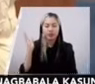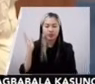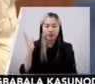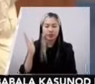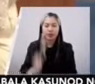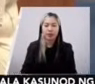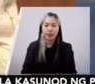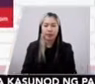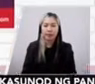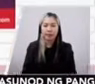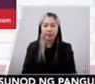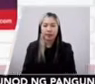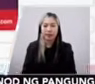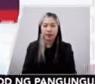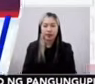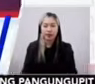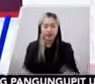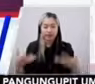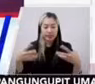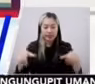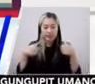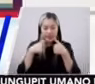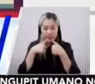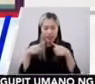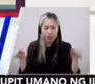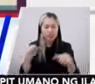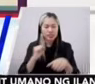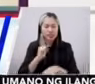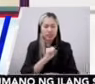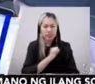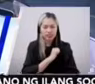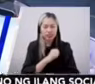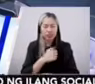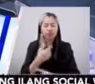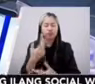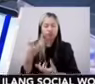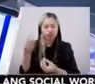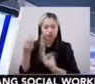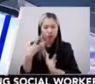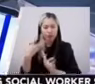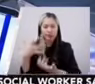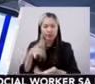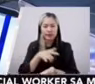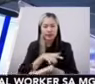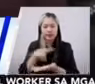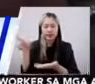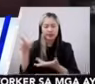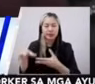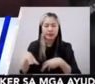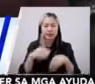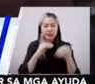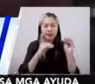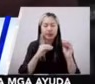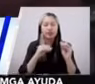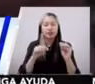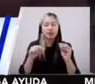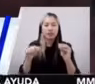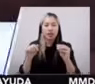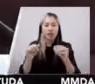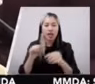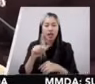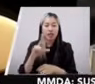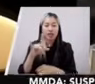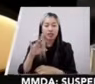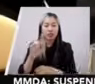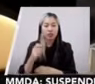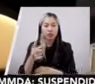Matapos isiwalat sa Senado na may impormasyong nakaalis na umano ng bansa si dismissed Bamban Mayor Alice Guo, hiniling ni